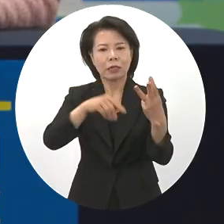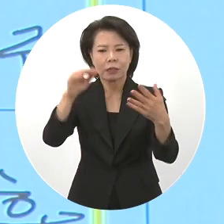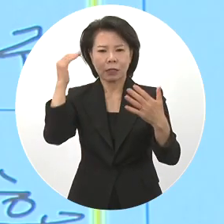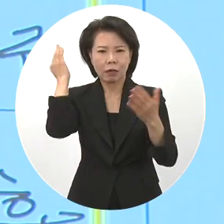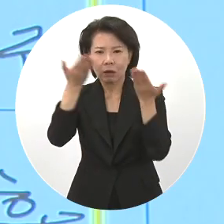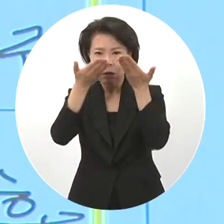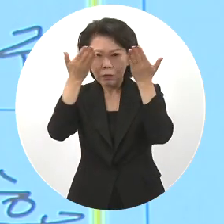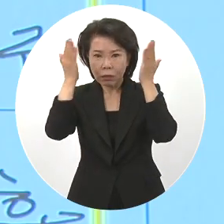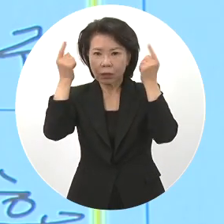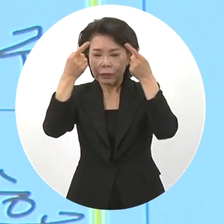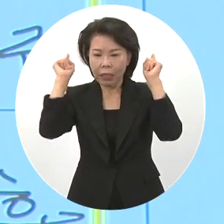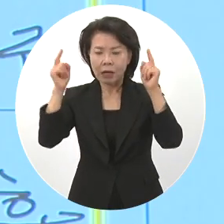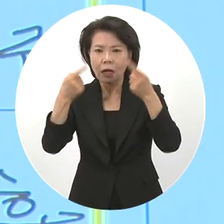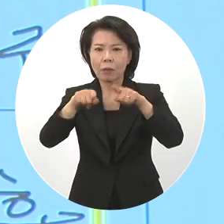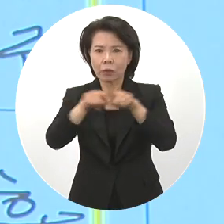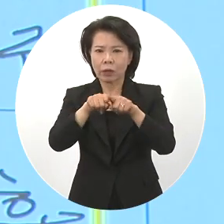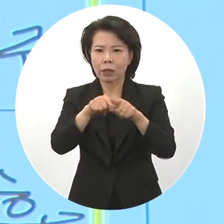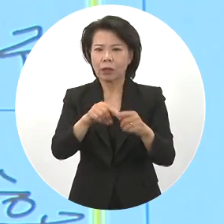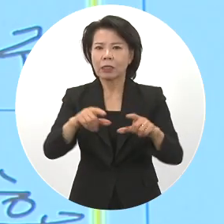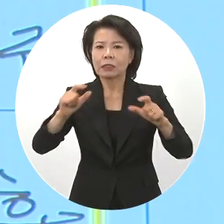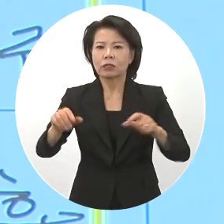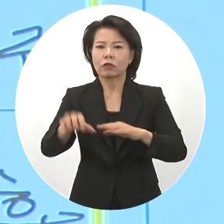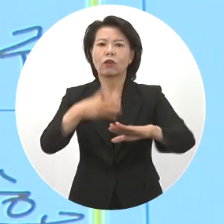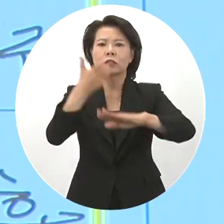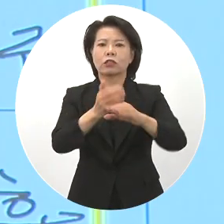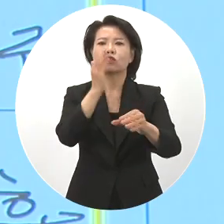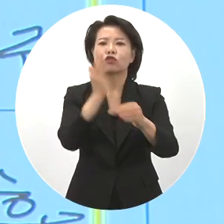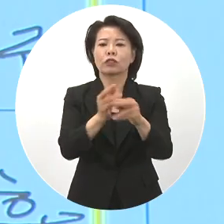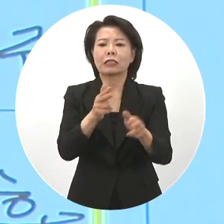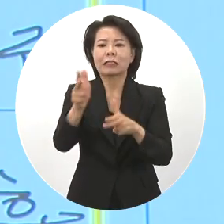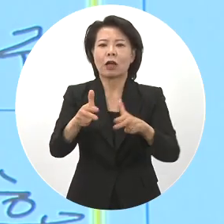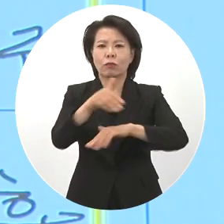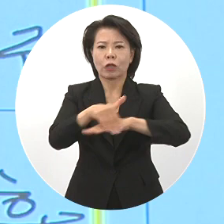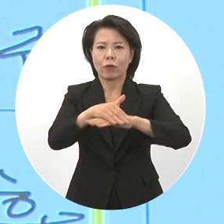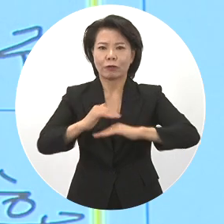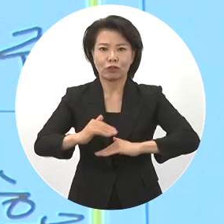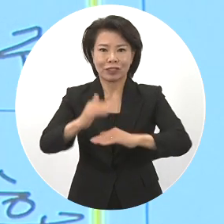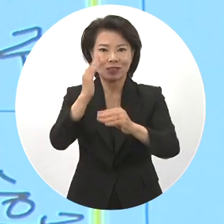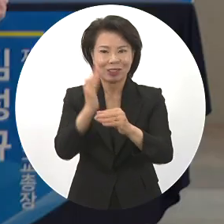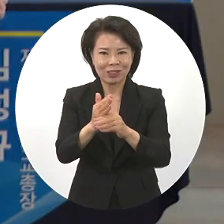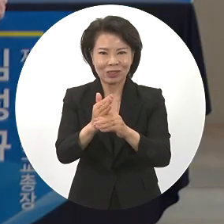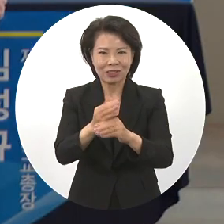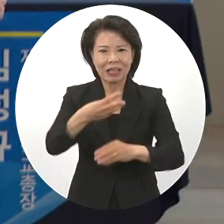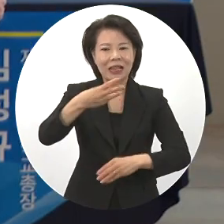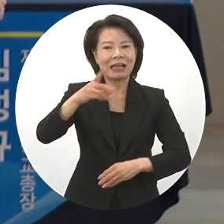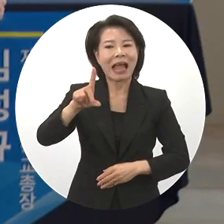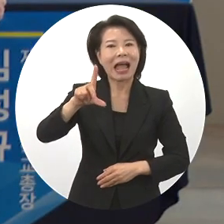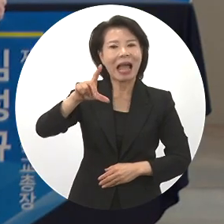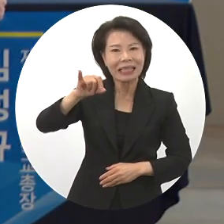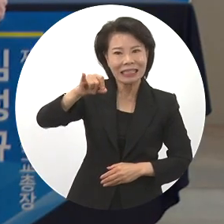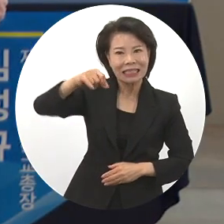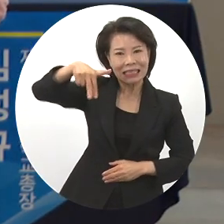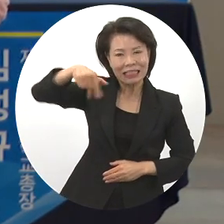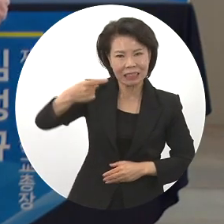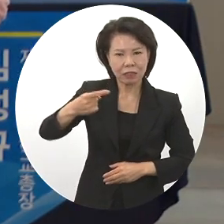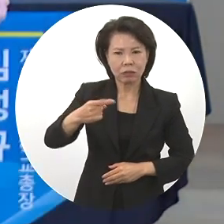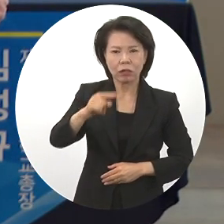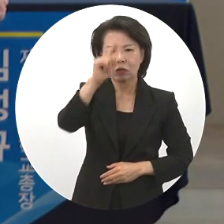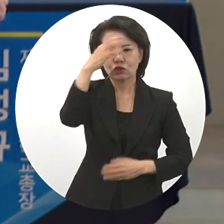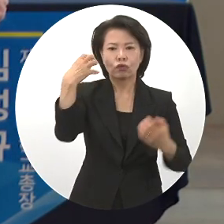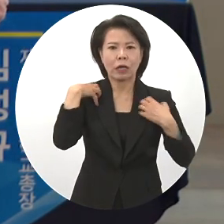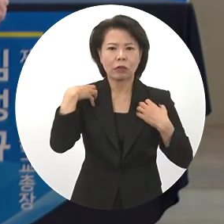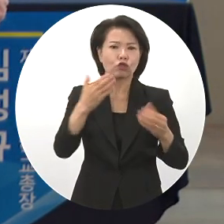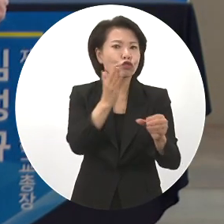도내 3개 대학과 함께 지역혁신 중심 대학 지원체계 사업계획을 추진하는데요. 라이즈는 기존의